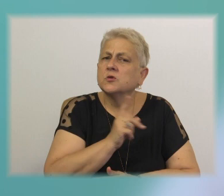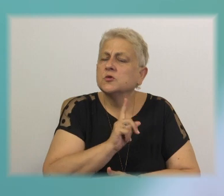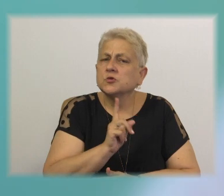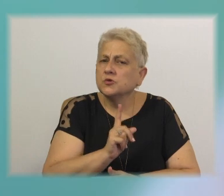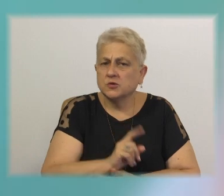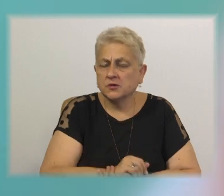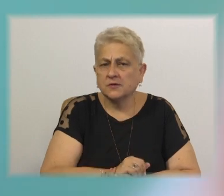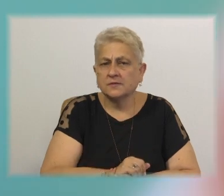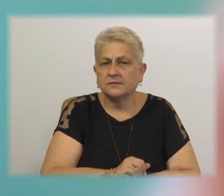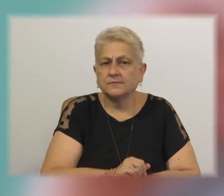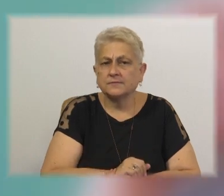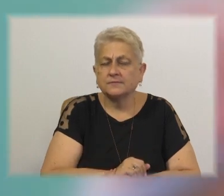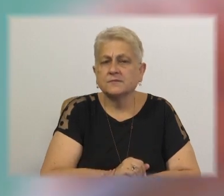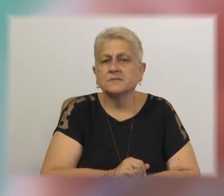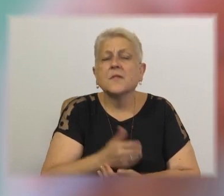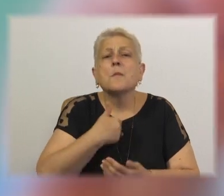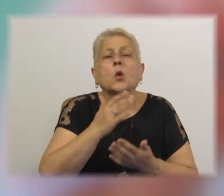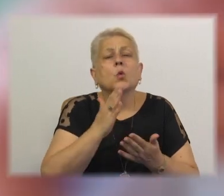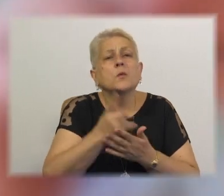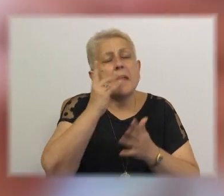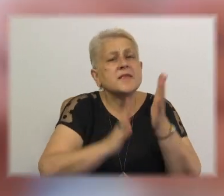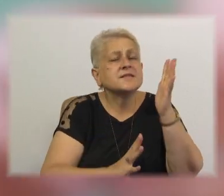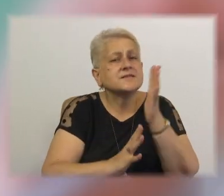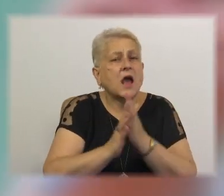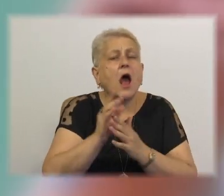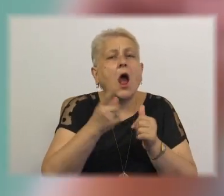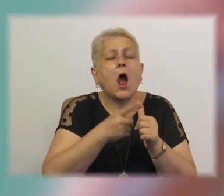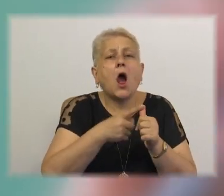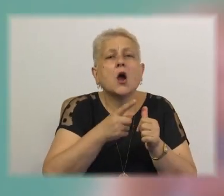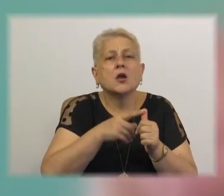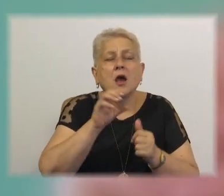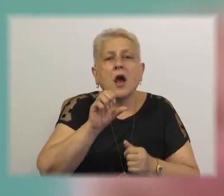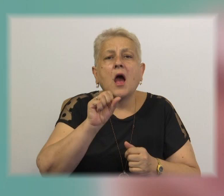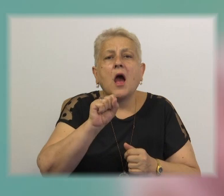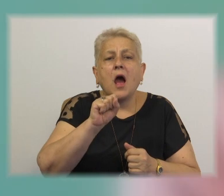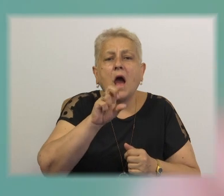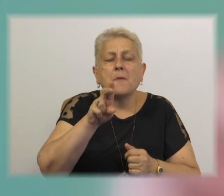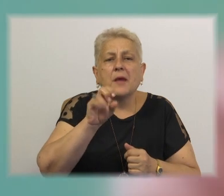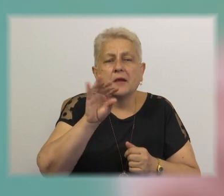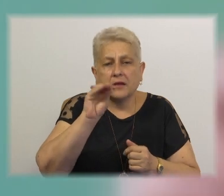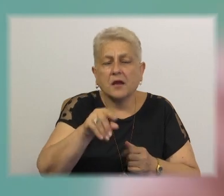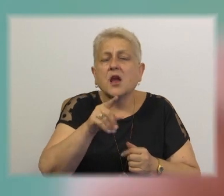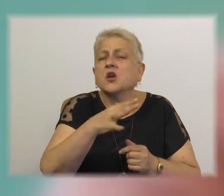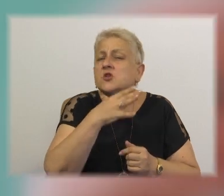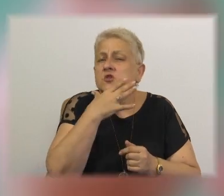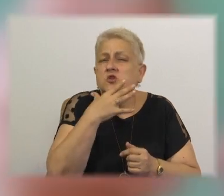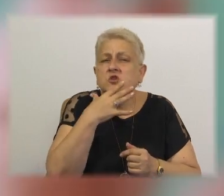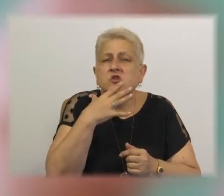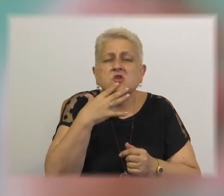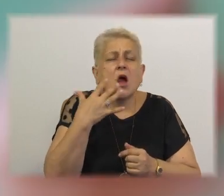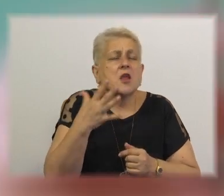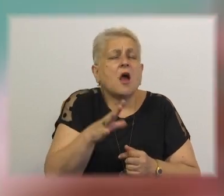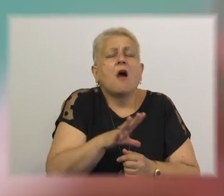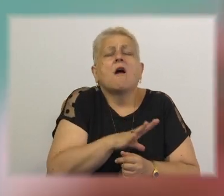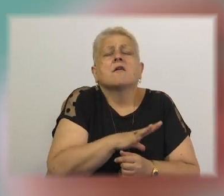ես? Մենք ունենք մի հատ ծառ, որ դրել ենք ամենաարևոտ տեղը, ինքը այնքան է լույս տասել,